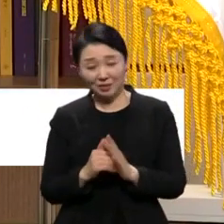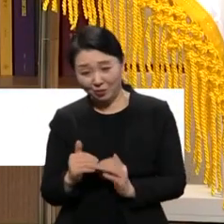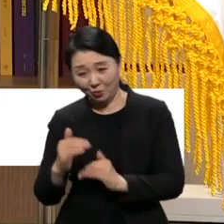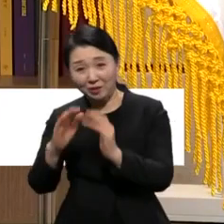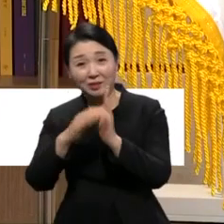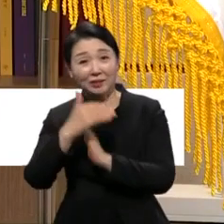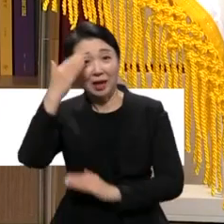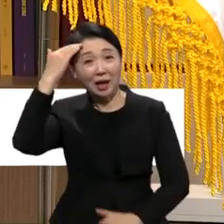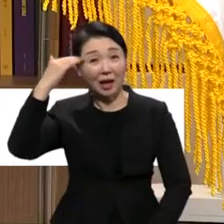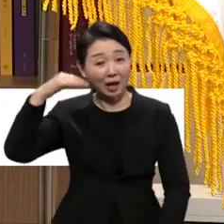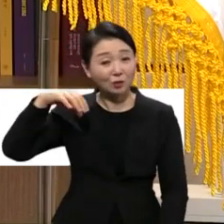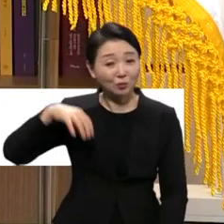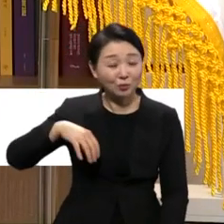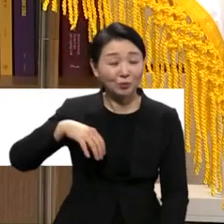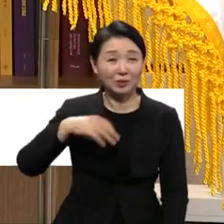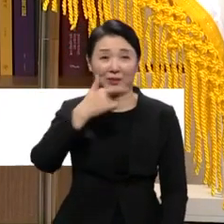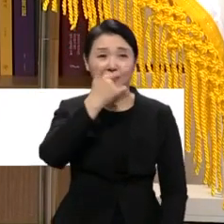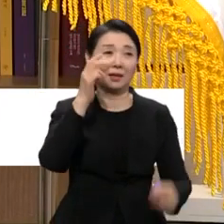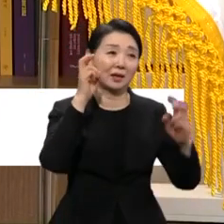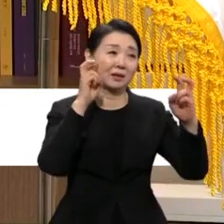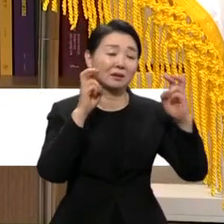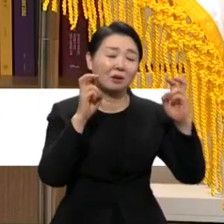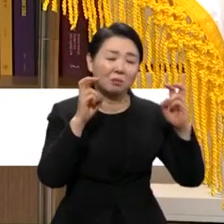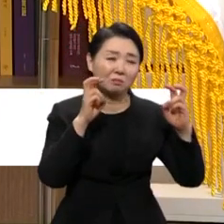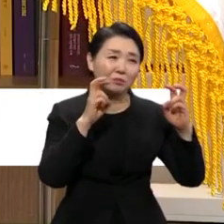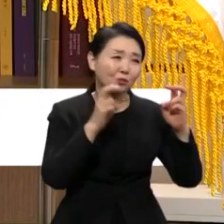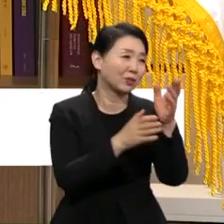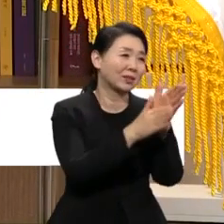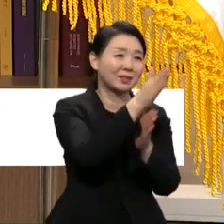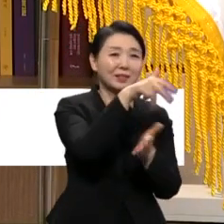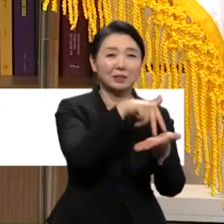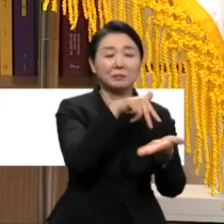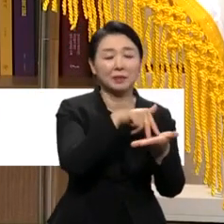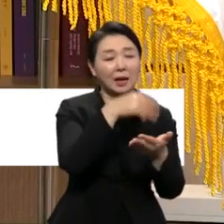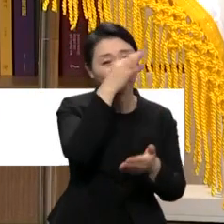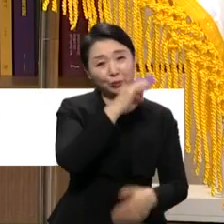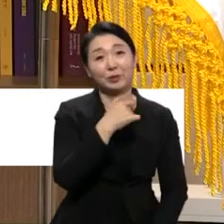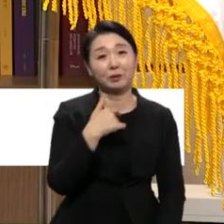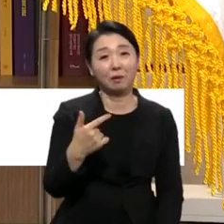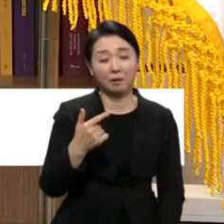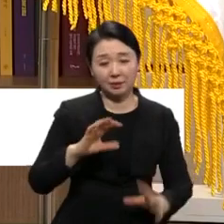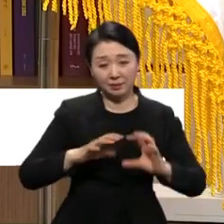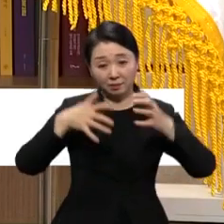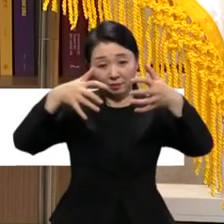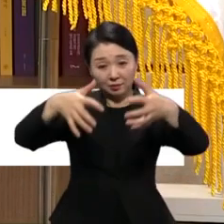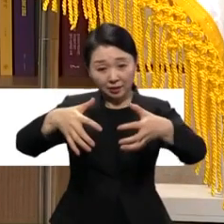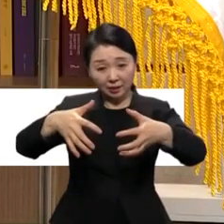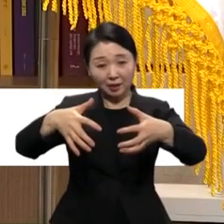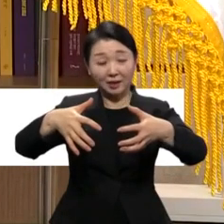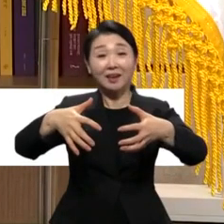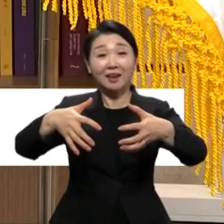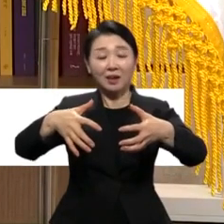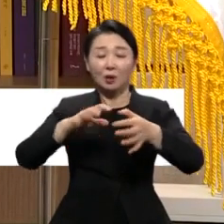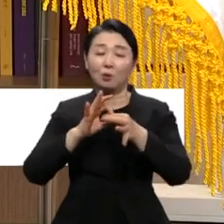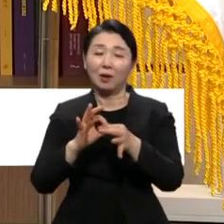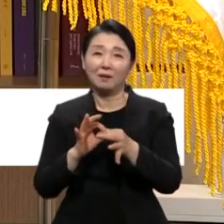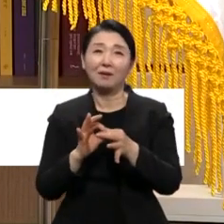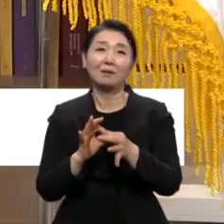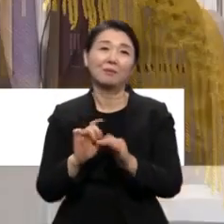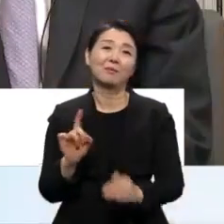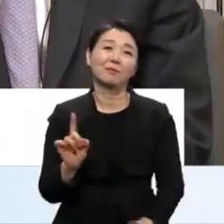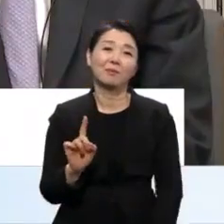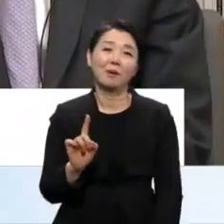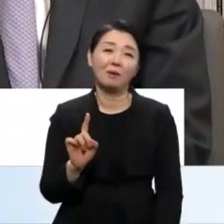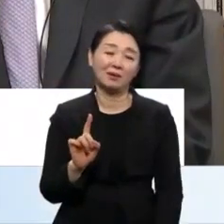대한민국이나 우리 대기업 또 기업들도 얻은 것들이 많고요. 전 세계에 이번 기회를 통해서